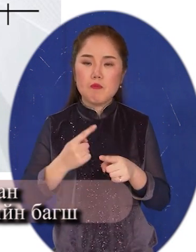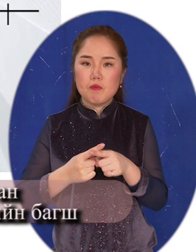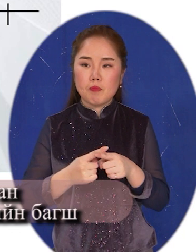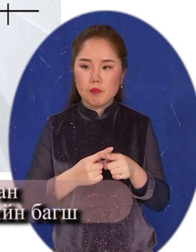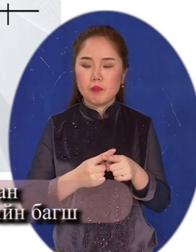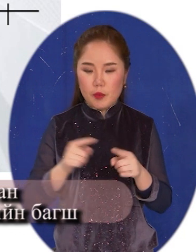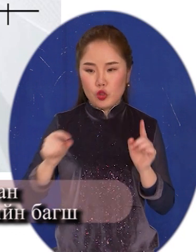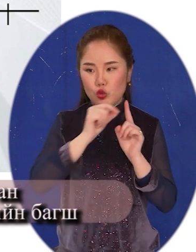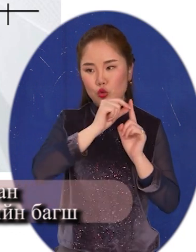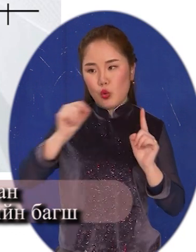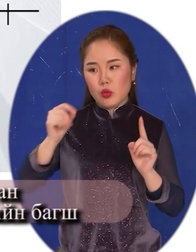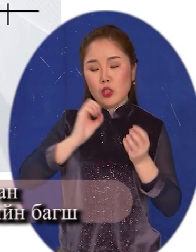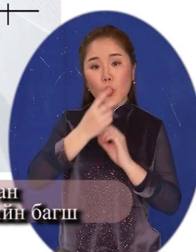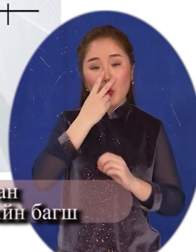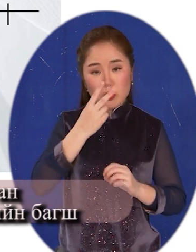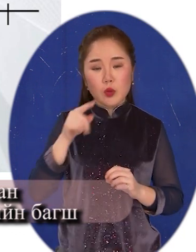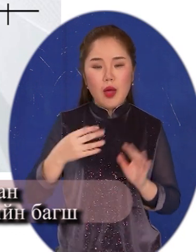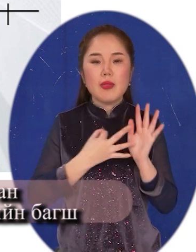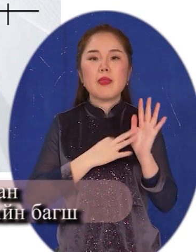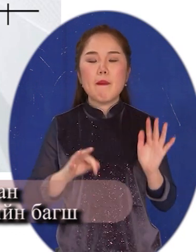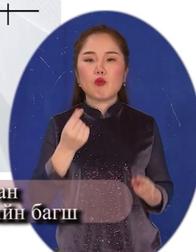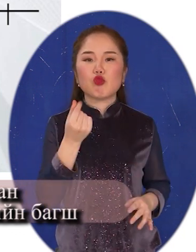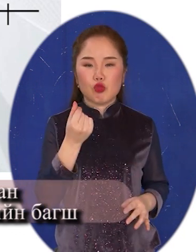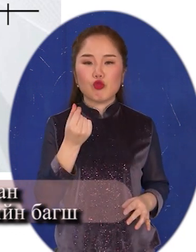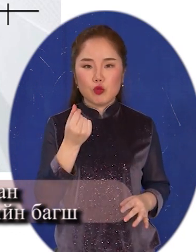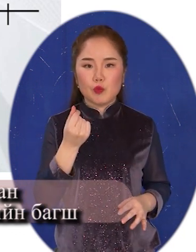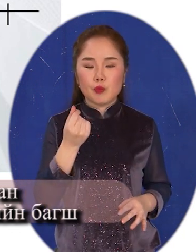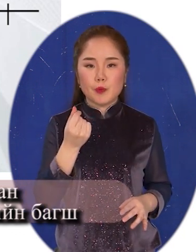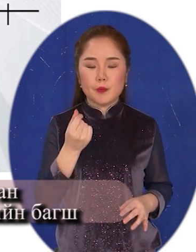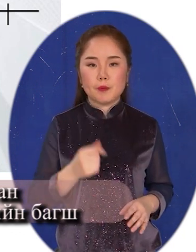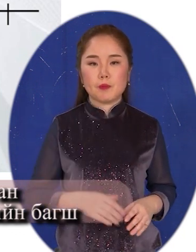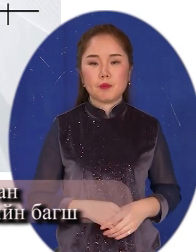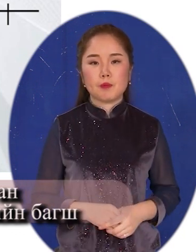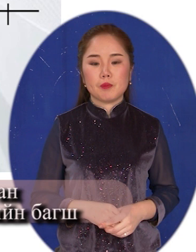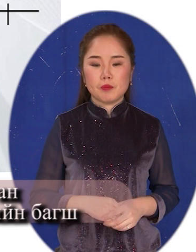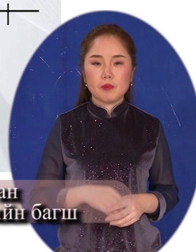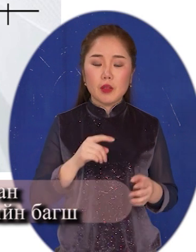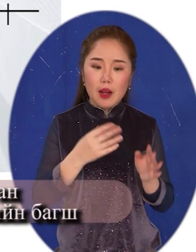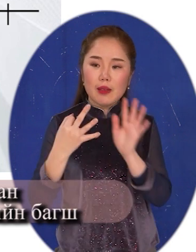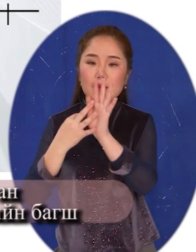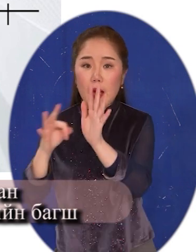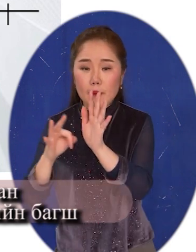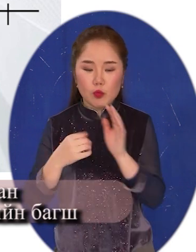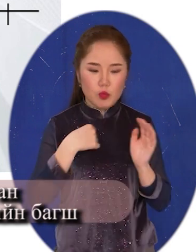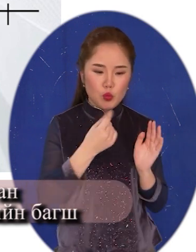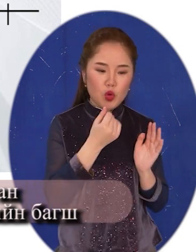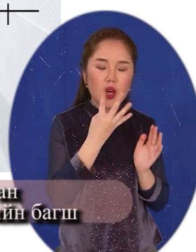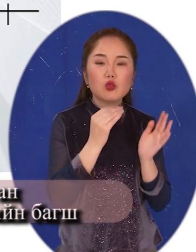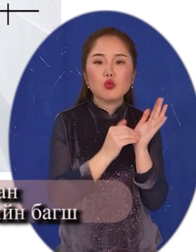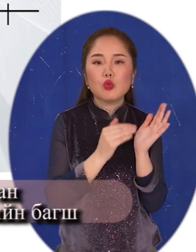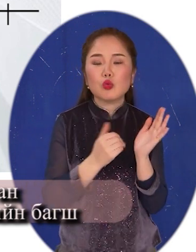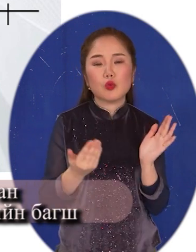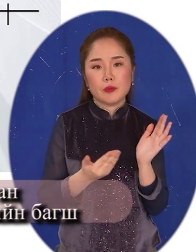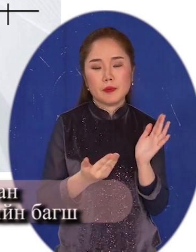төгрүктү сан түзүндө белгилейик. Онда 800 төгрүктү болуу үчүн алгач неше төгрүк